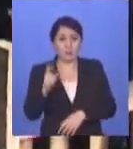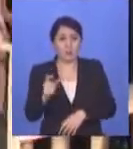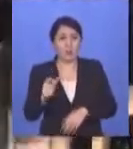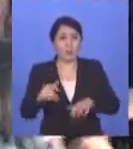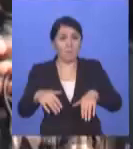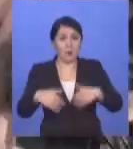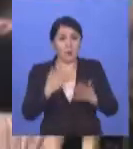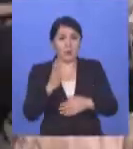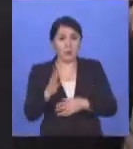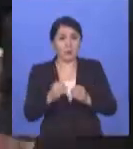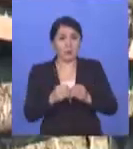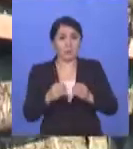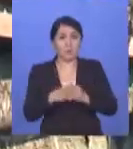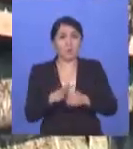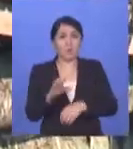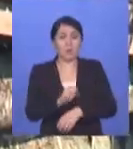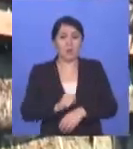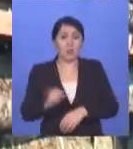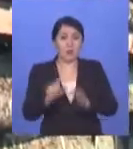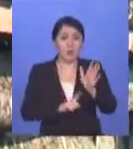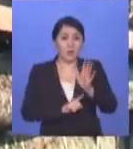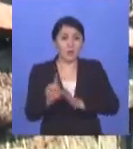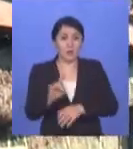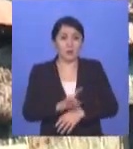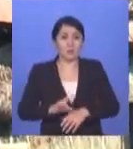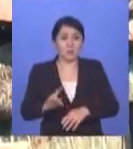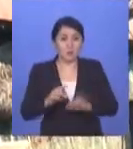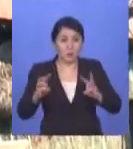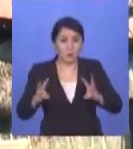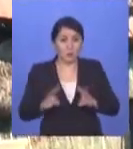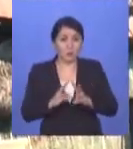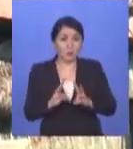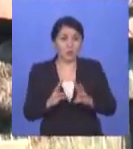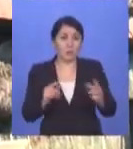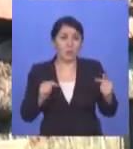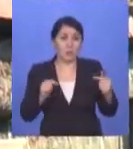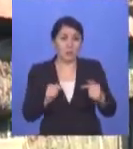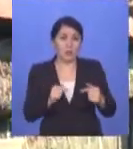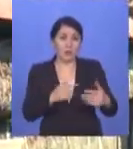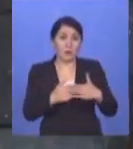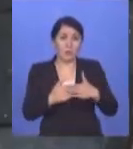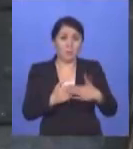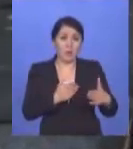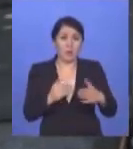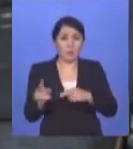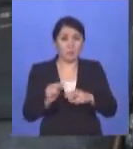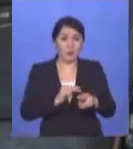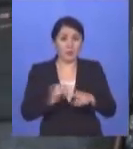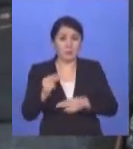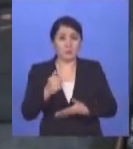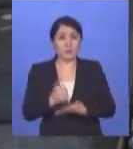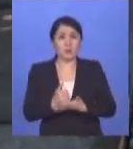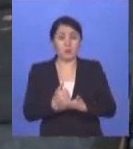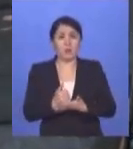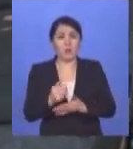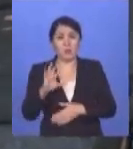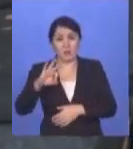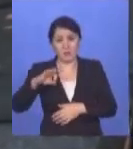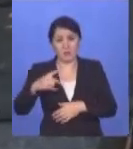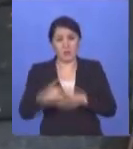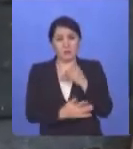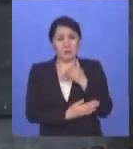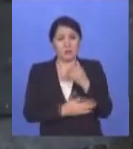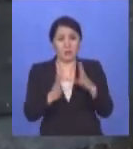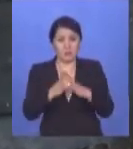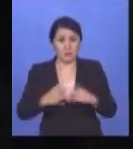таратылды. 15 тамыздан бастап өңірде өрт қауіпсіздігі айлығы өтіп жатыр. Профилактикалық жұмыс ең алдымен халықтың әлеуметтік осал